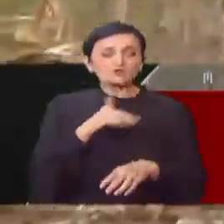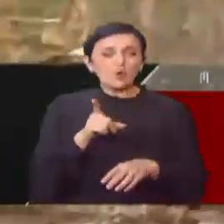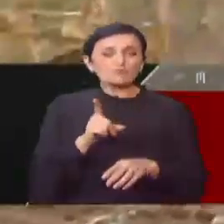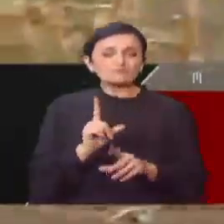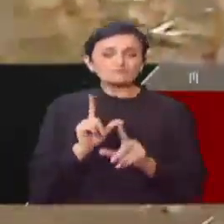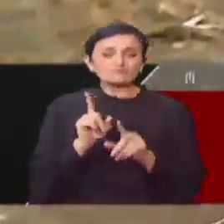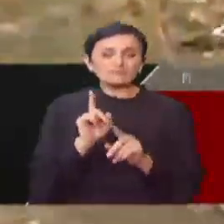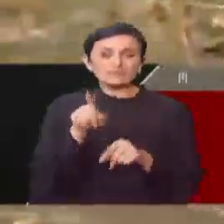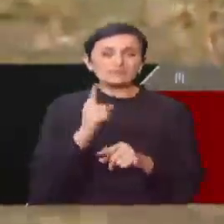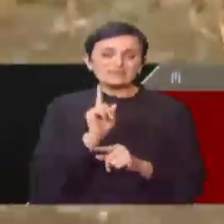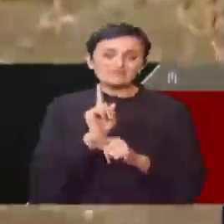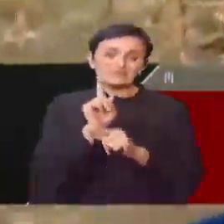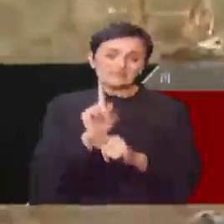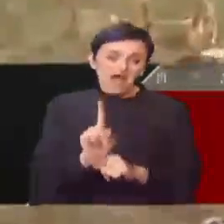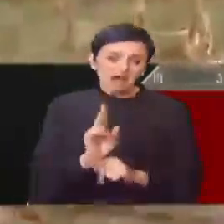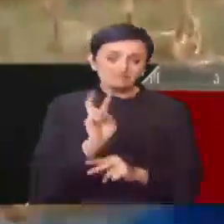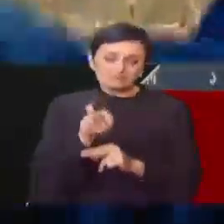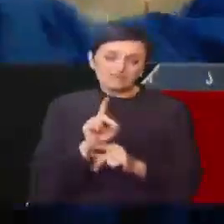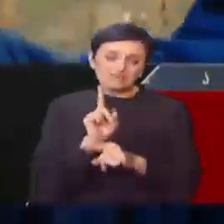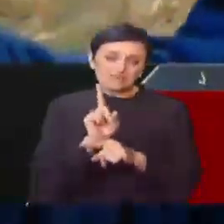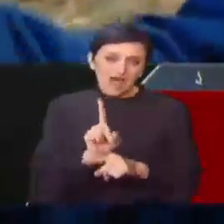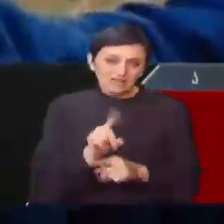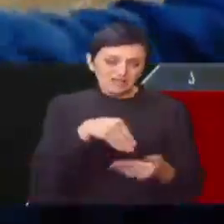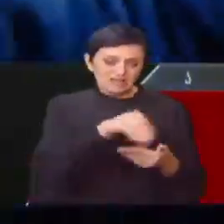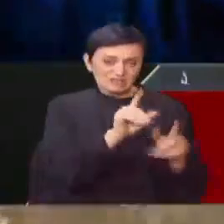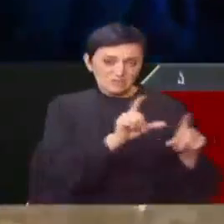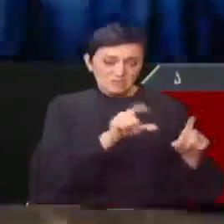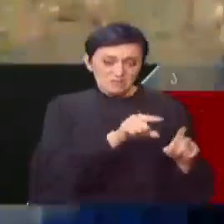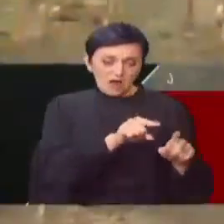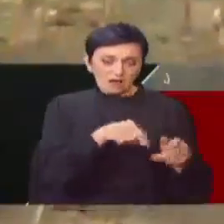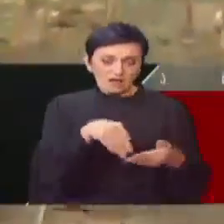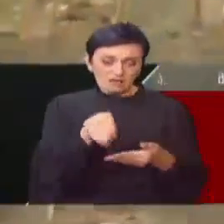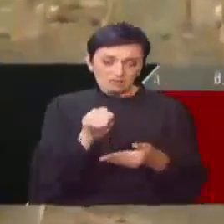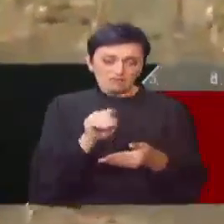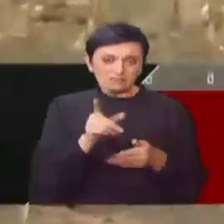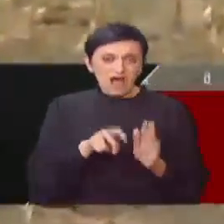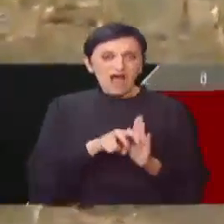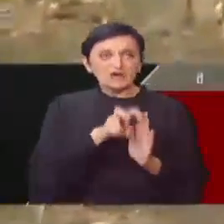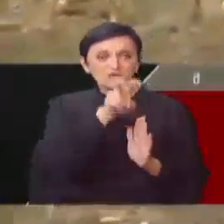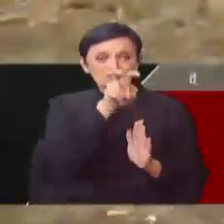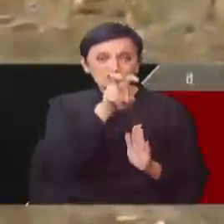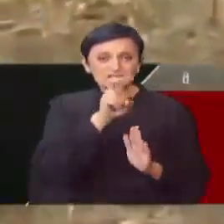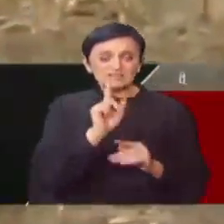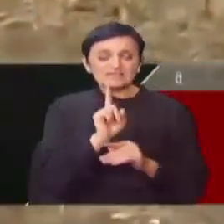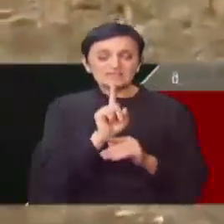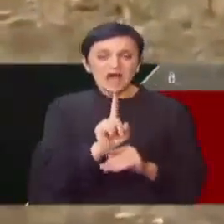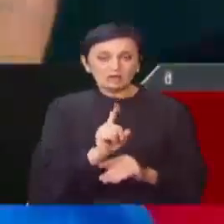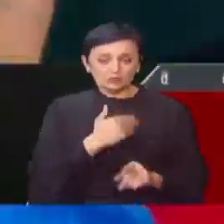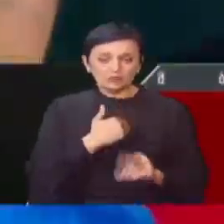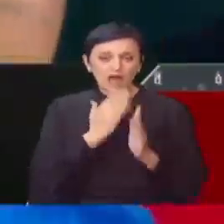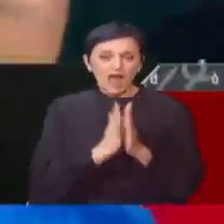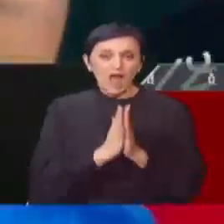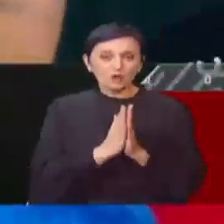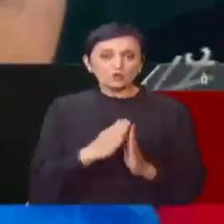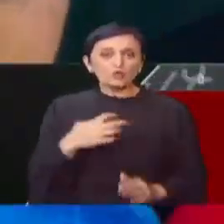da, da, da, da, da, da, da, da, da, da, da, da, da, da, da, da, da, da, da, da, da, da, da, da, da, da,